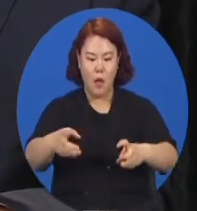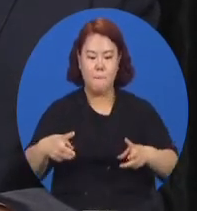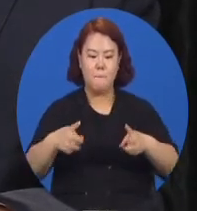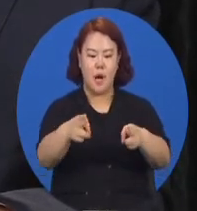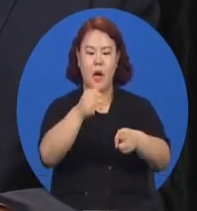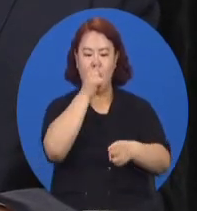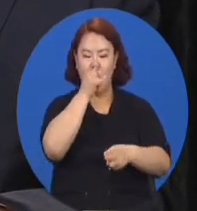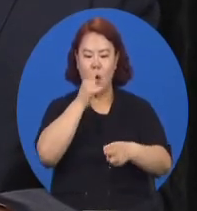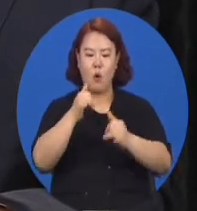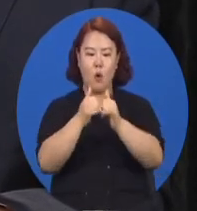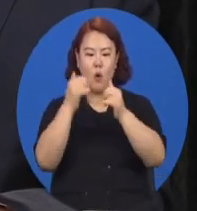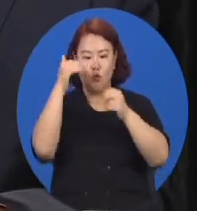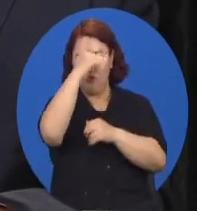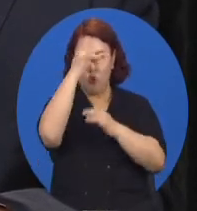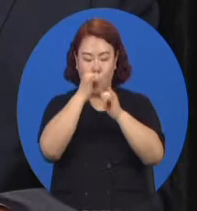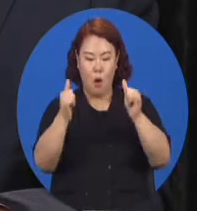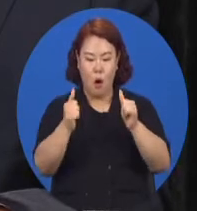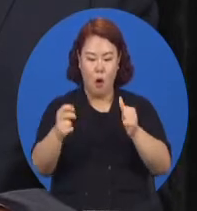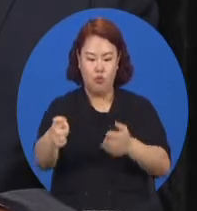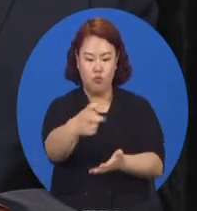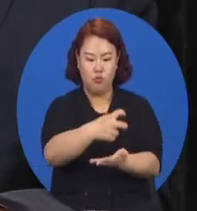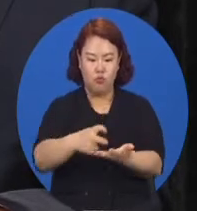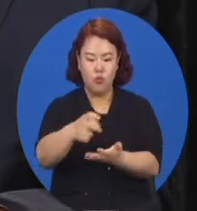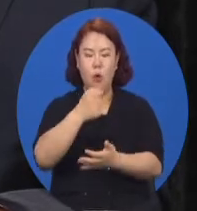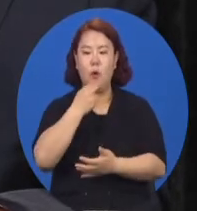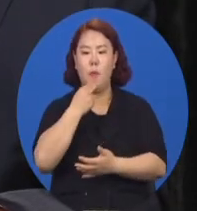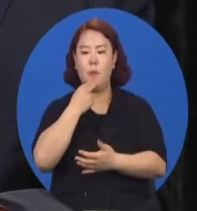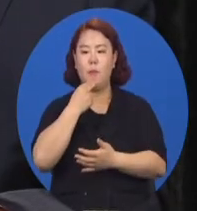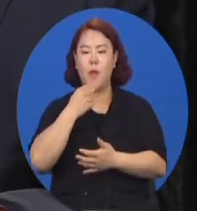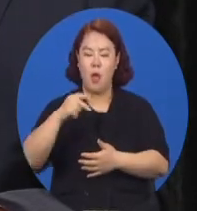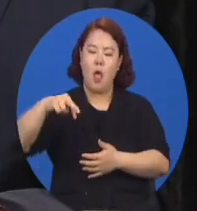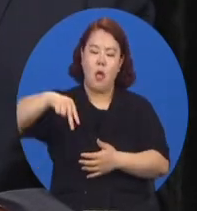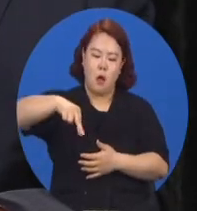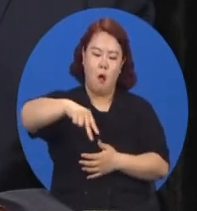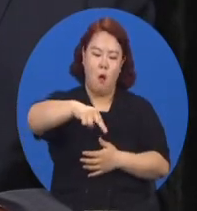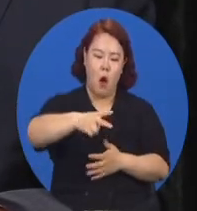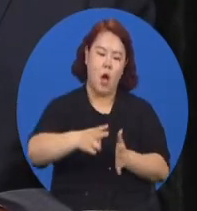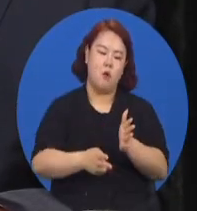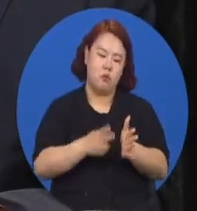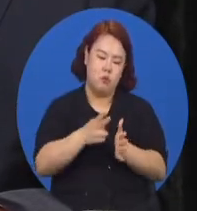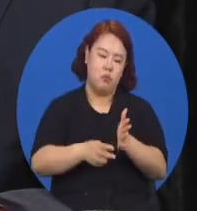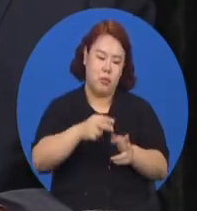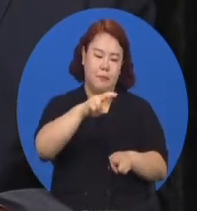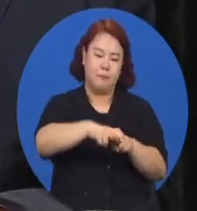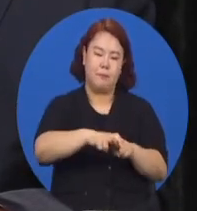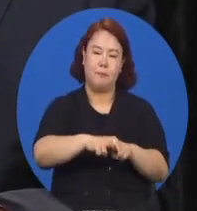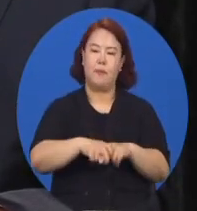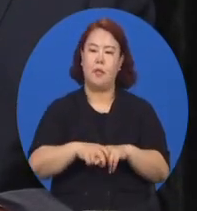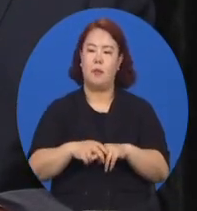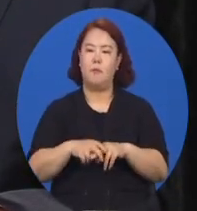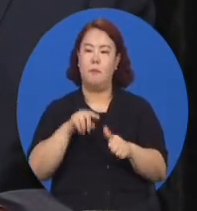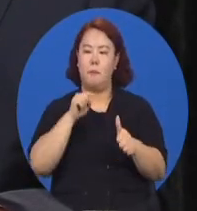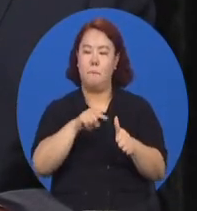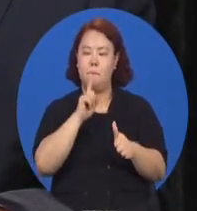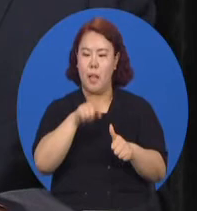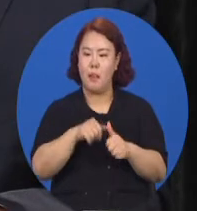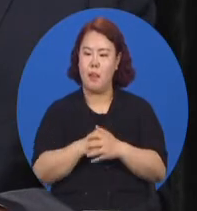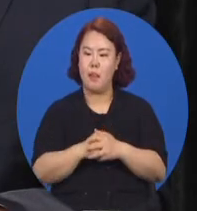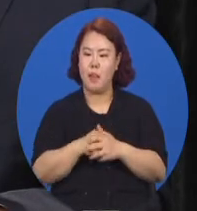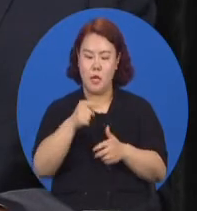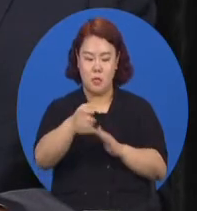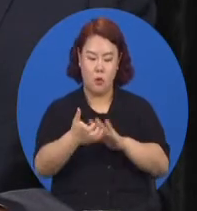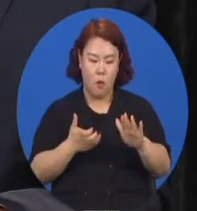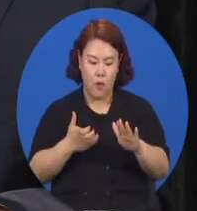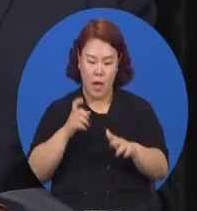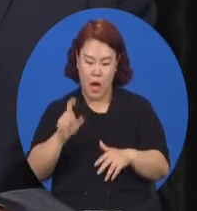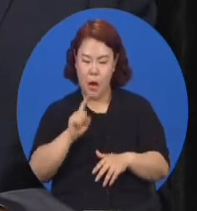해드려야 되는데 그런 시설은 없고 그럼 저 끝에서 걸어와가지고 모노레일이나 타라고 하고 그전에 저희들이 강력하게